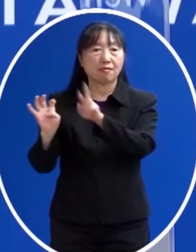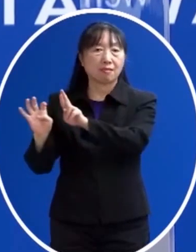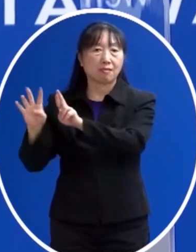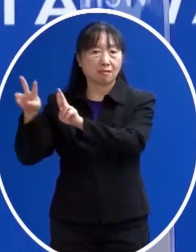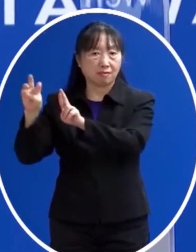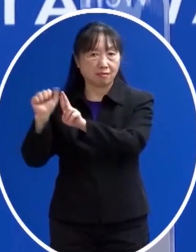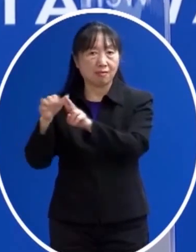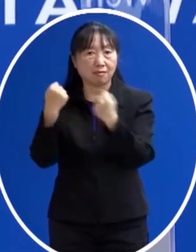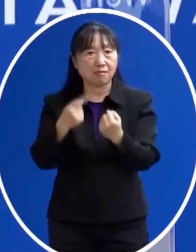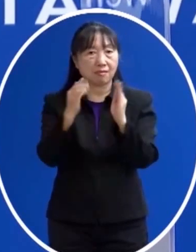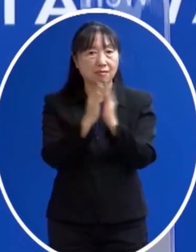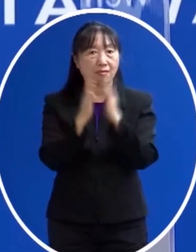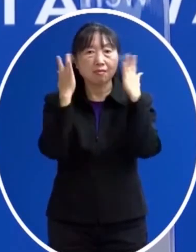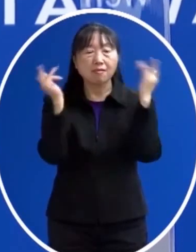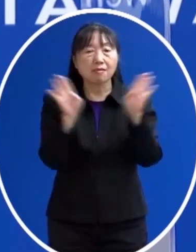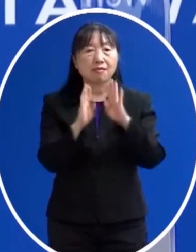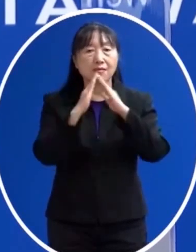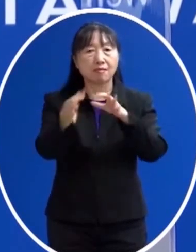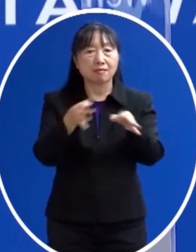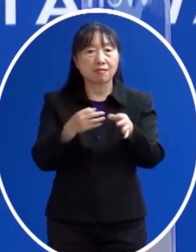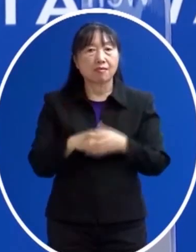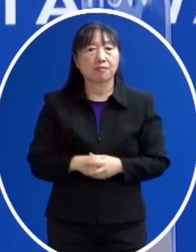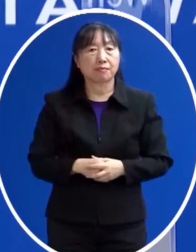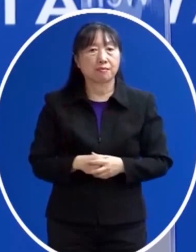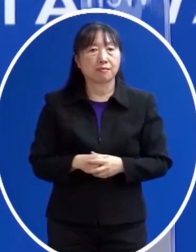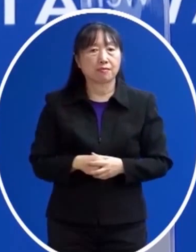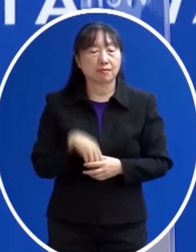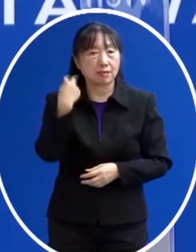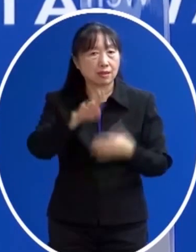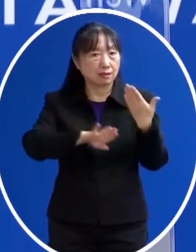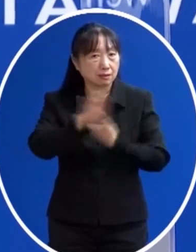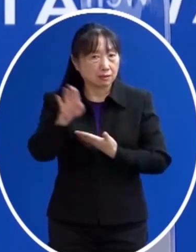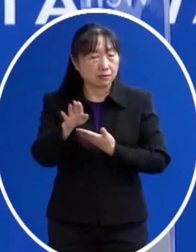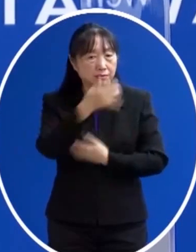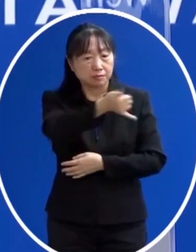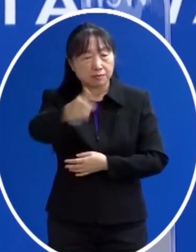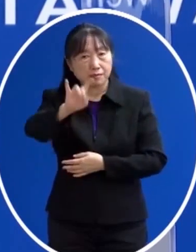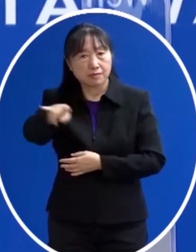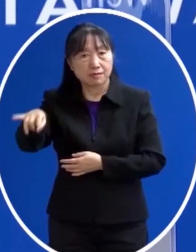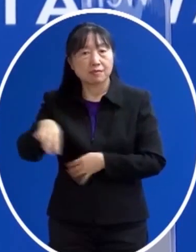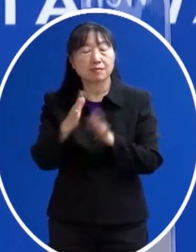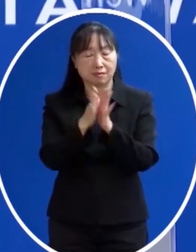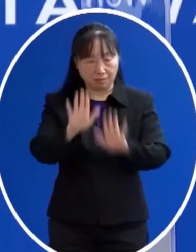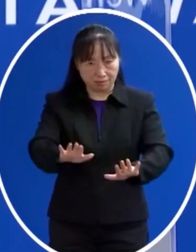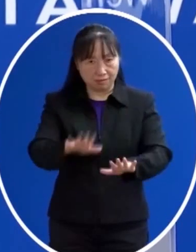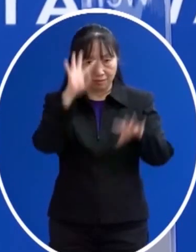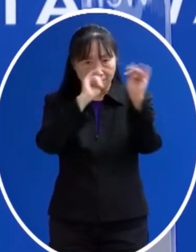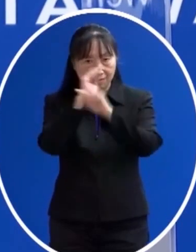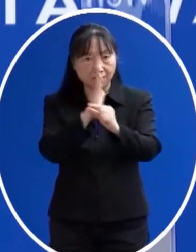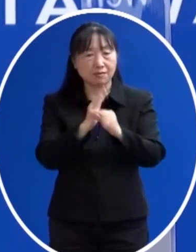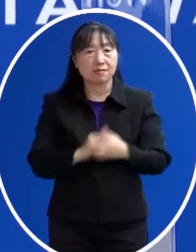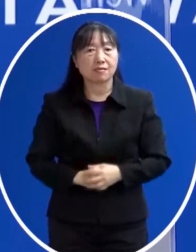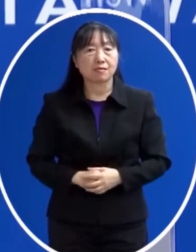11:40到12:35在桃园南门市场。那其他还有一些相关的轨迹我们现在在厘清中。